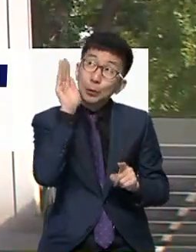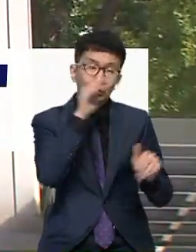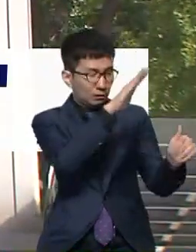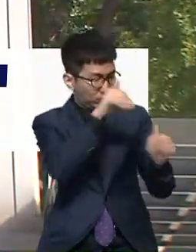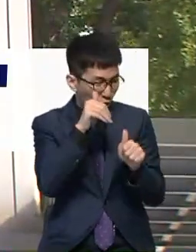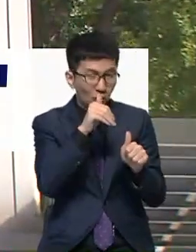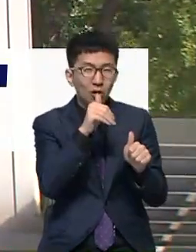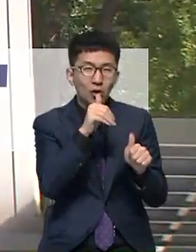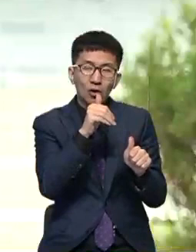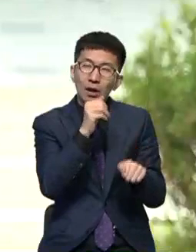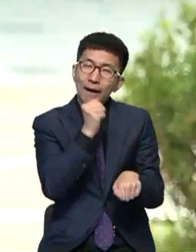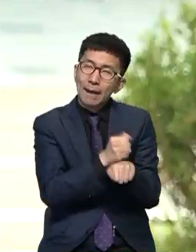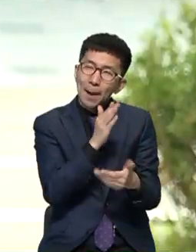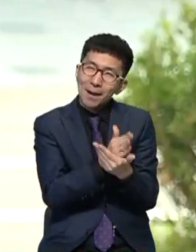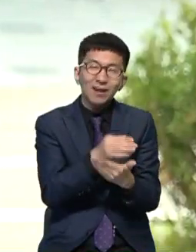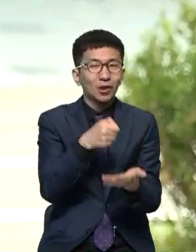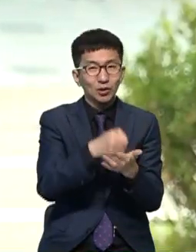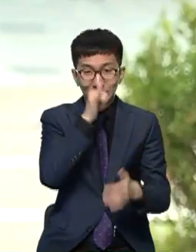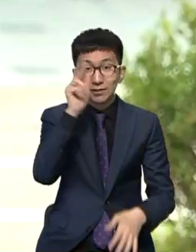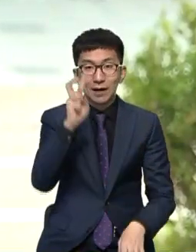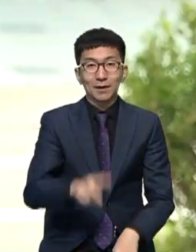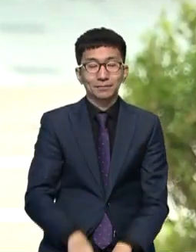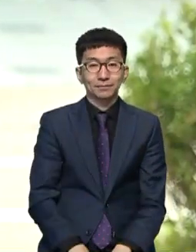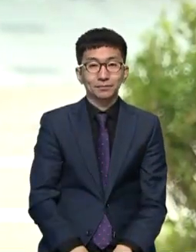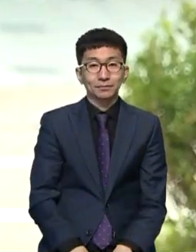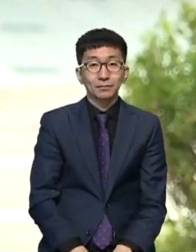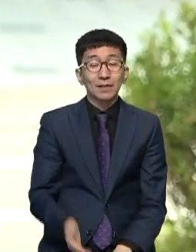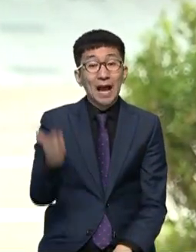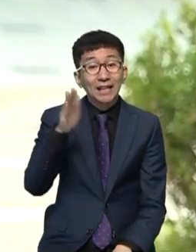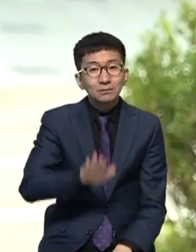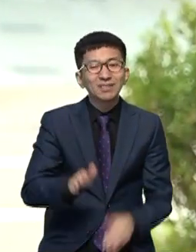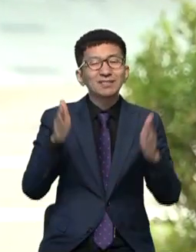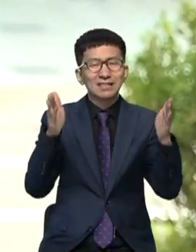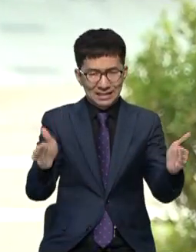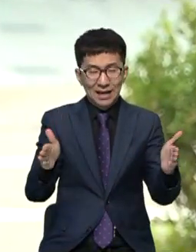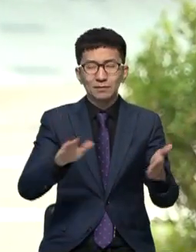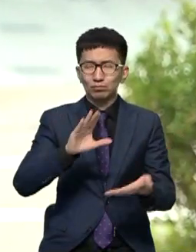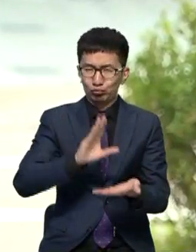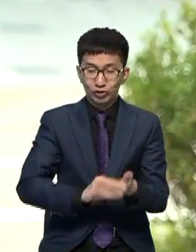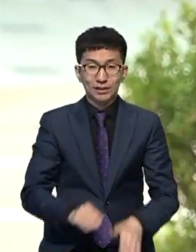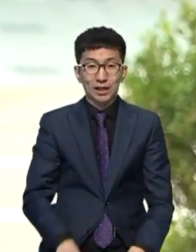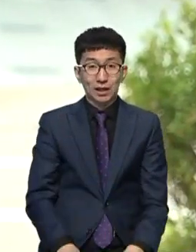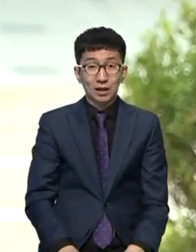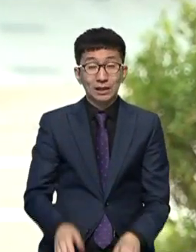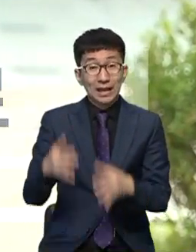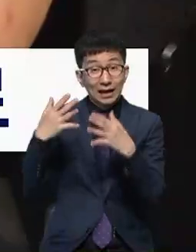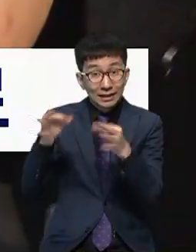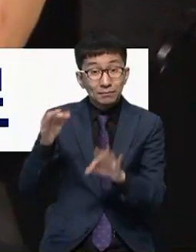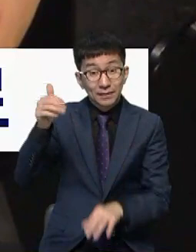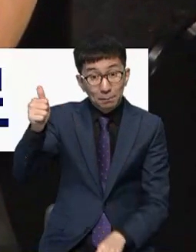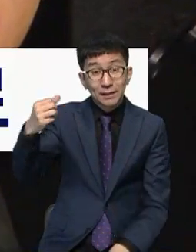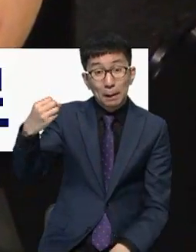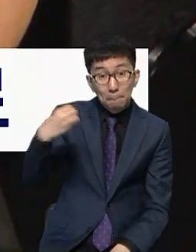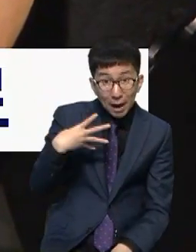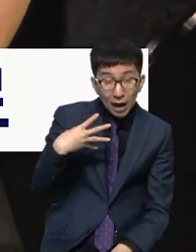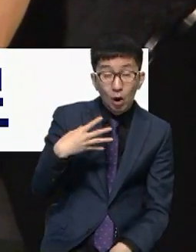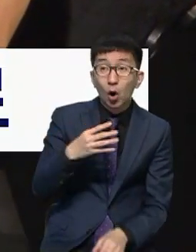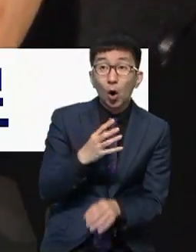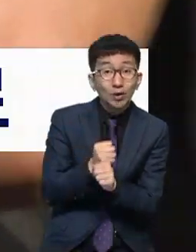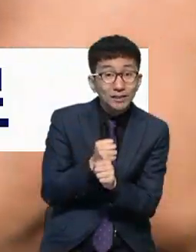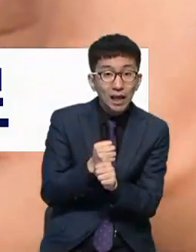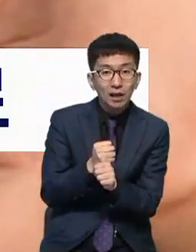여부를 결정할 방침입니다. 문제는 공소시효입니다. 김 대표 측이 주장하는 성상납 등 접대